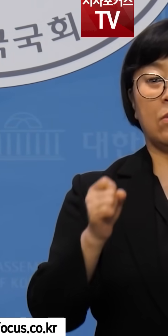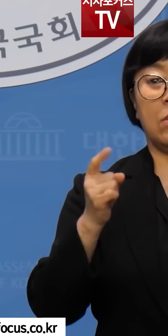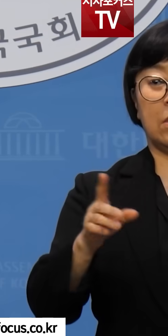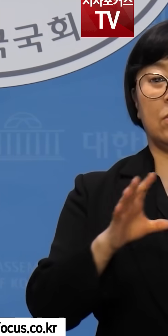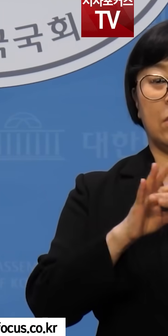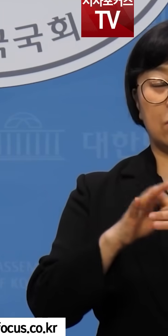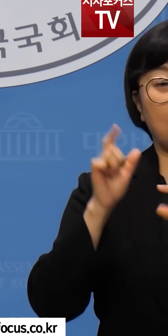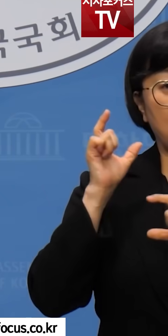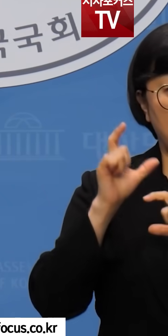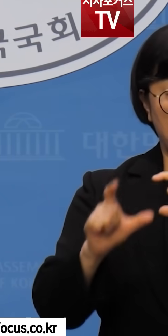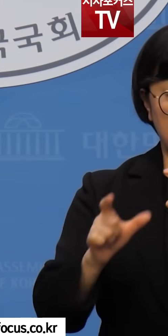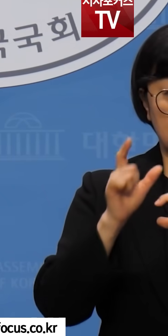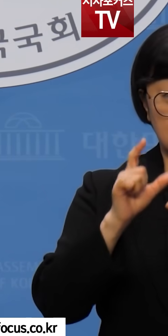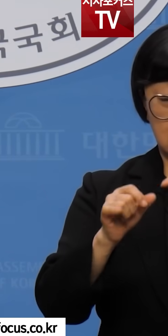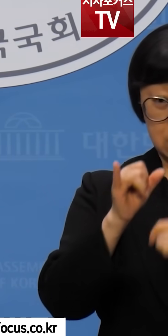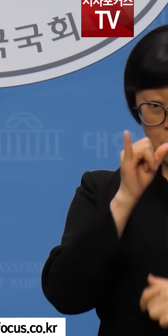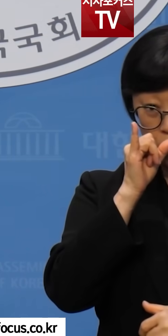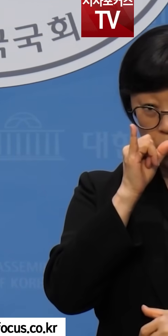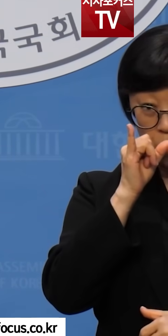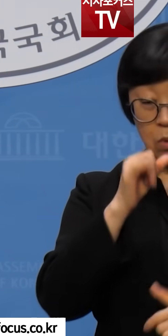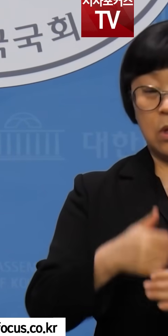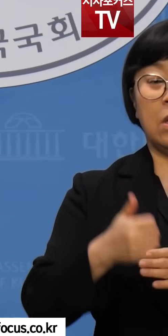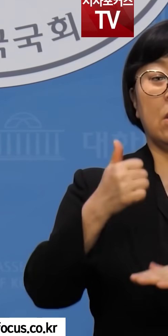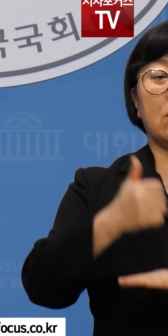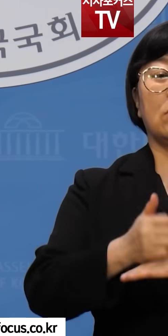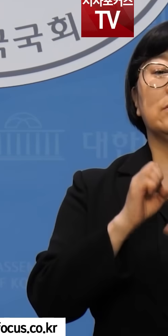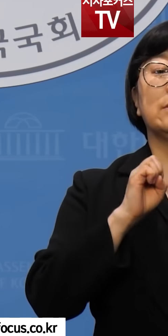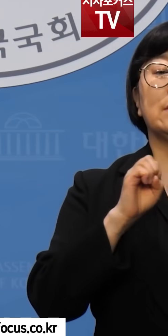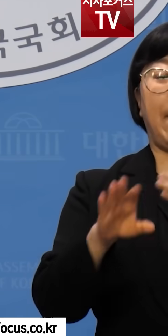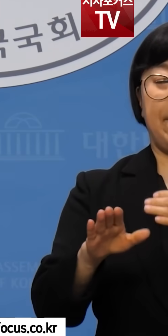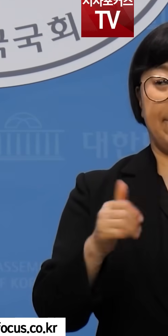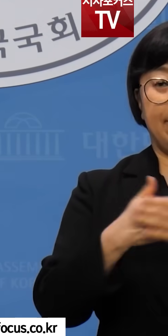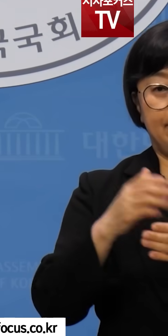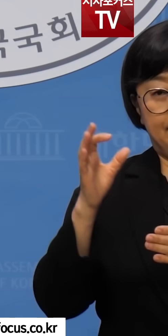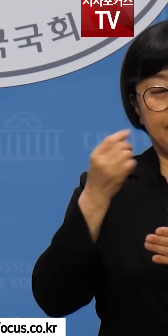많이 고민했고 결국 답을 찾았습니다.